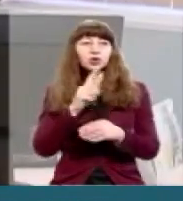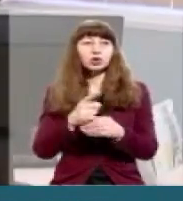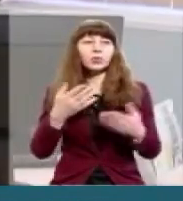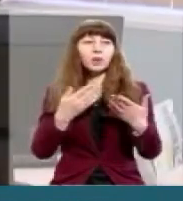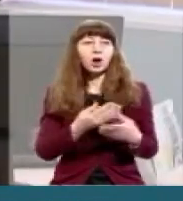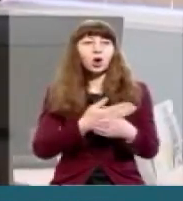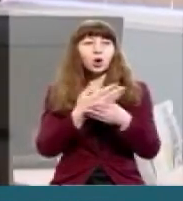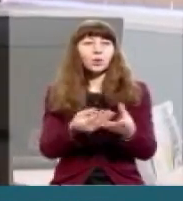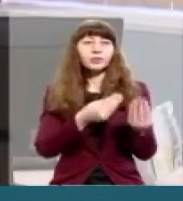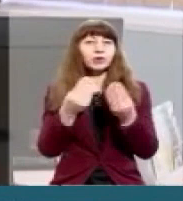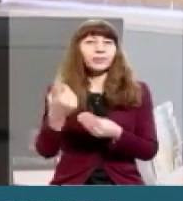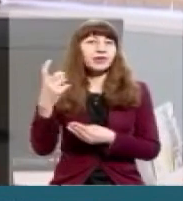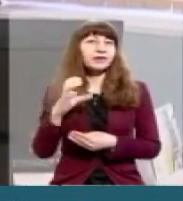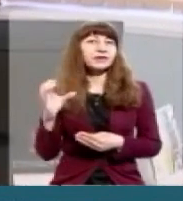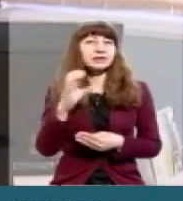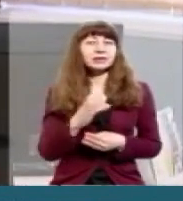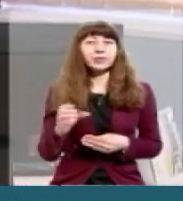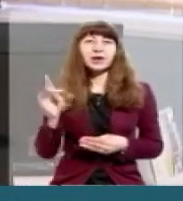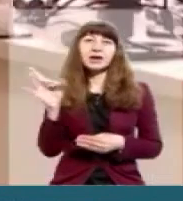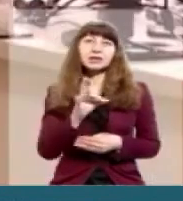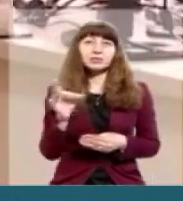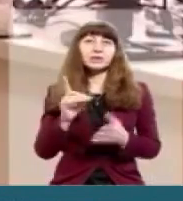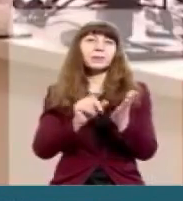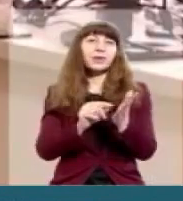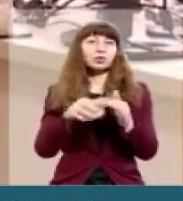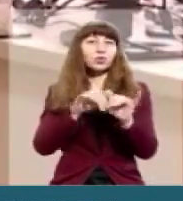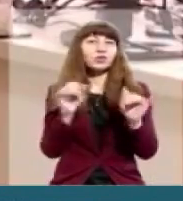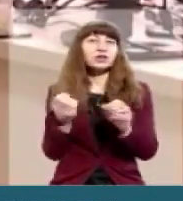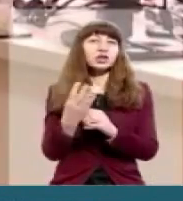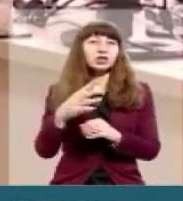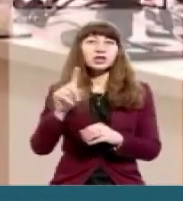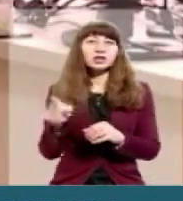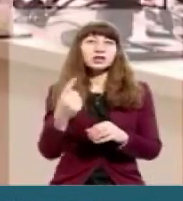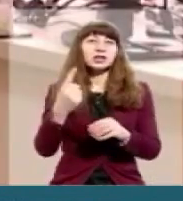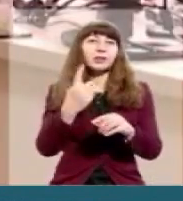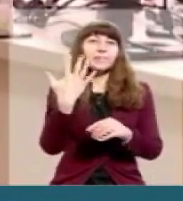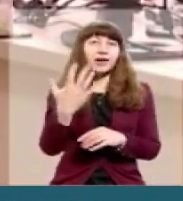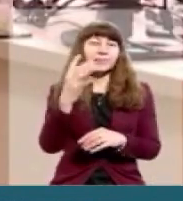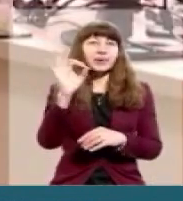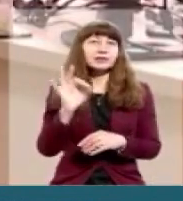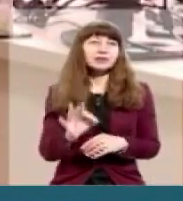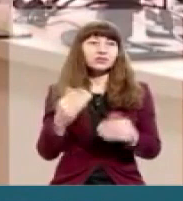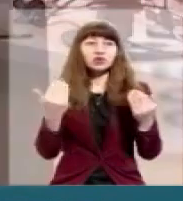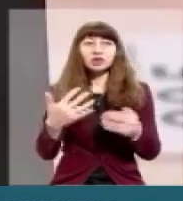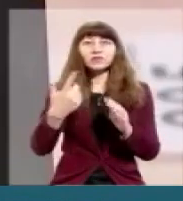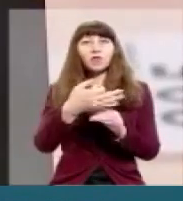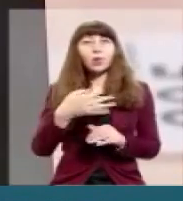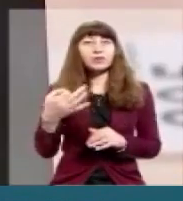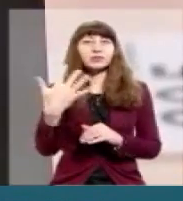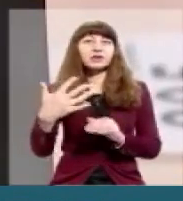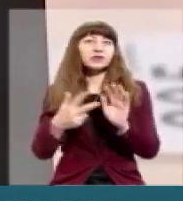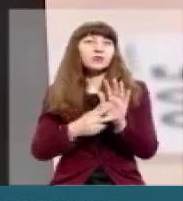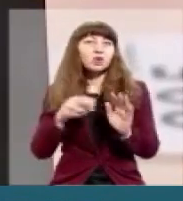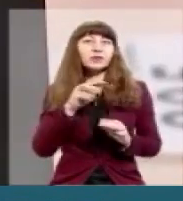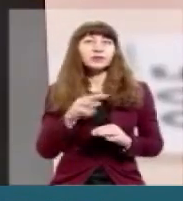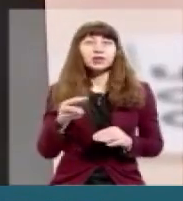қалмауы керек екендігін айтты. Сондықтан да бірінші қыркүйектен баста оларға берілетін жәрдемақы мөлшері тағы да 14,15%-ға